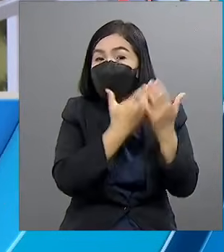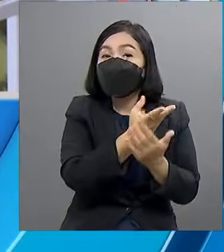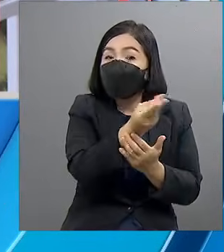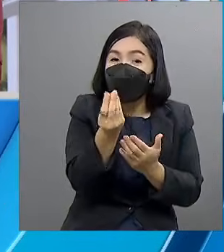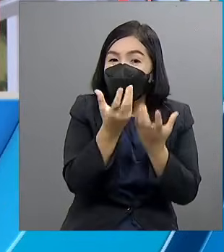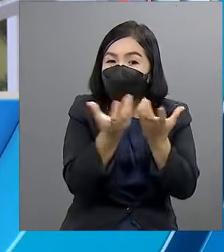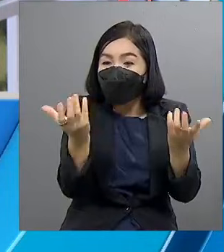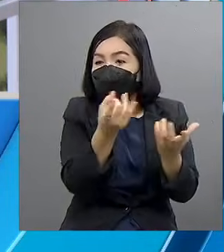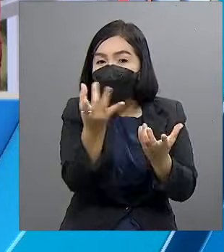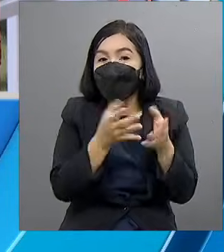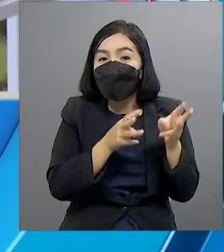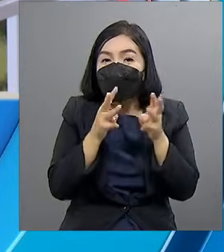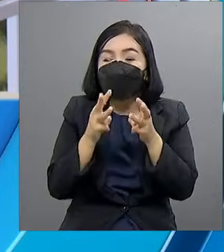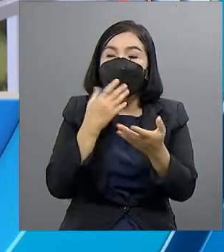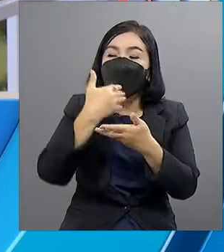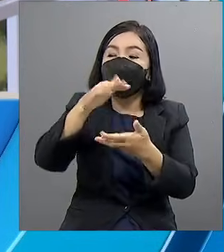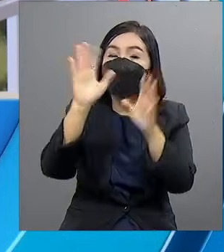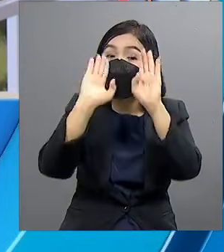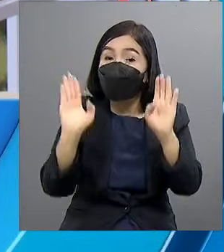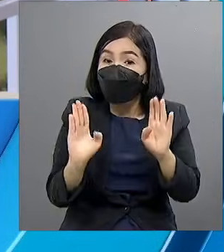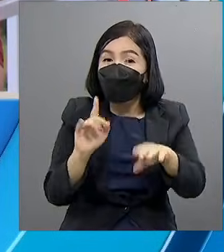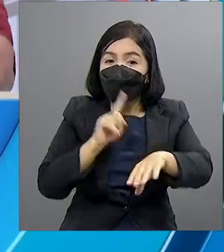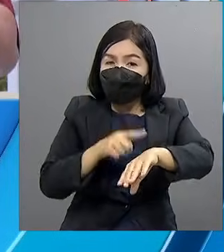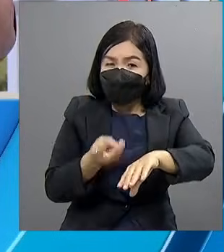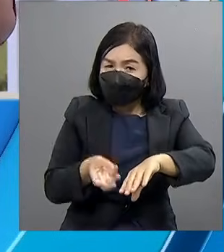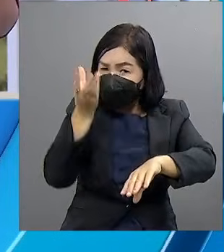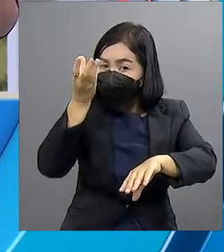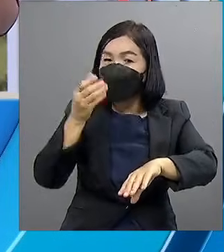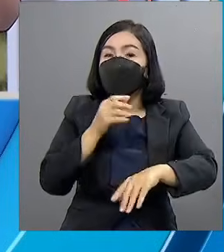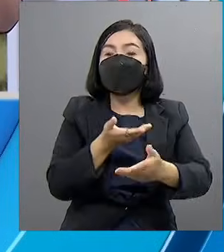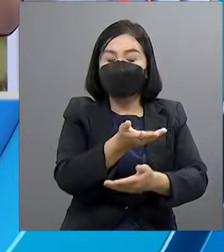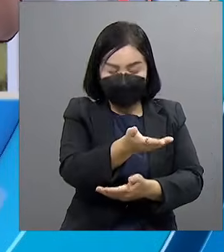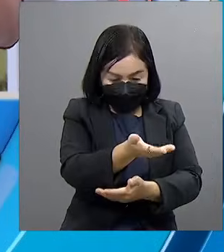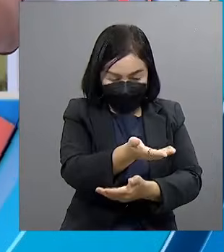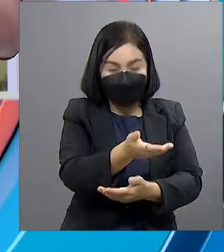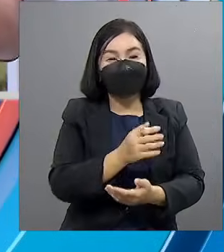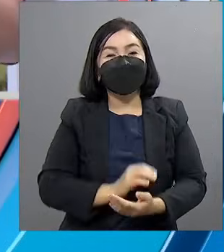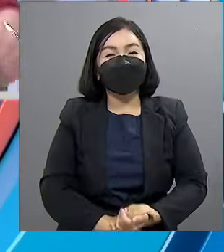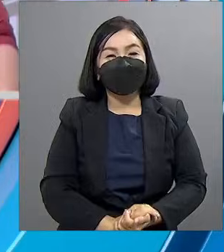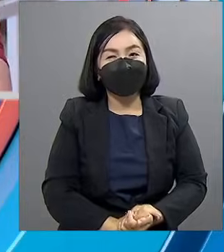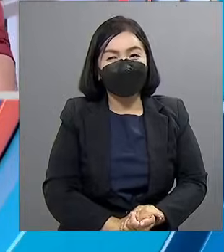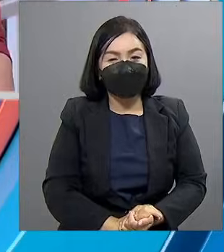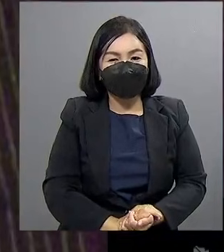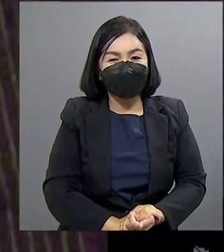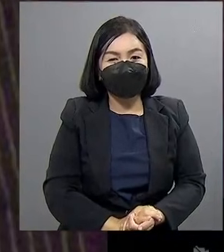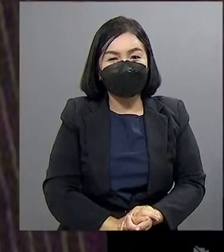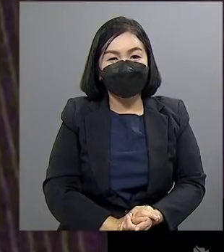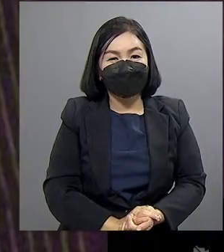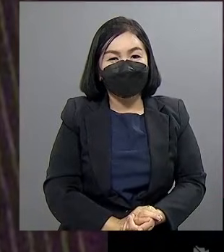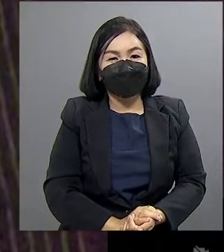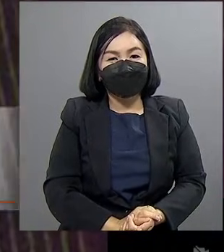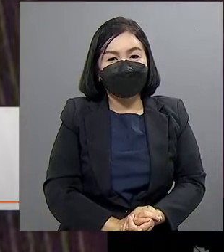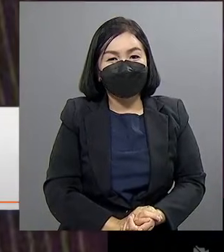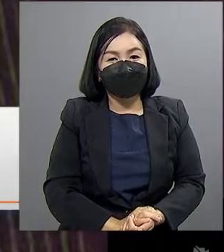ในการจัดส่งนะครับทำให้ดีทำให้ไหวถ้าทำได้สินค้าหมดร้านไปเลย ค่ะก็